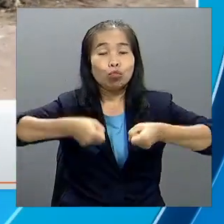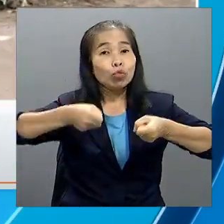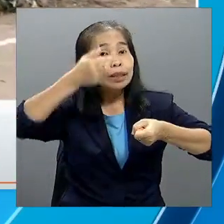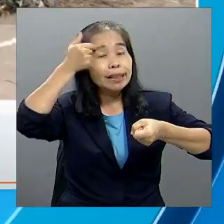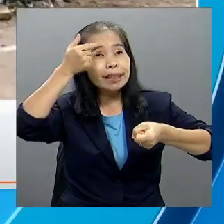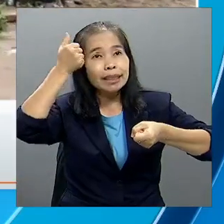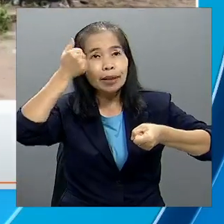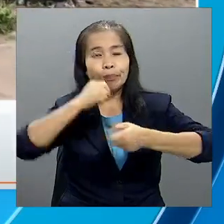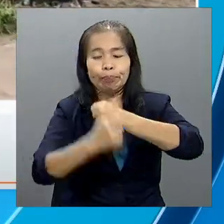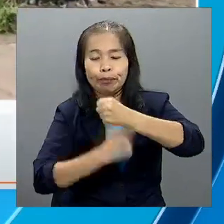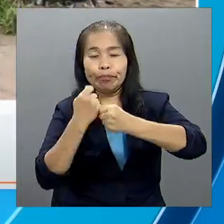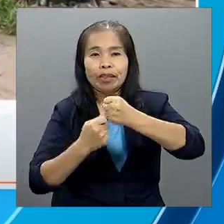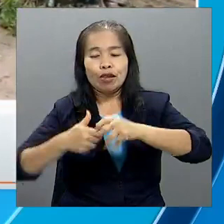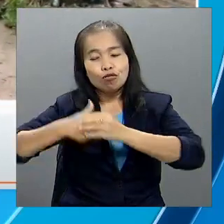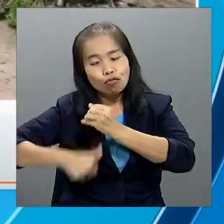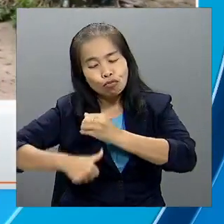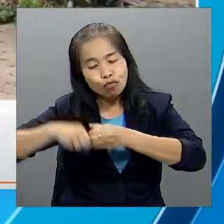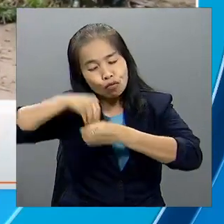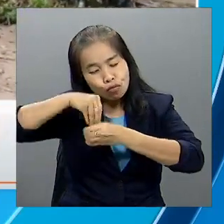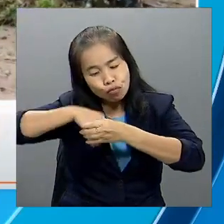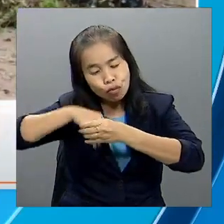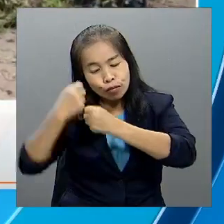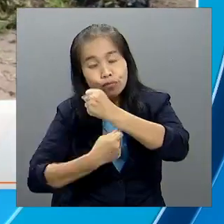คือถ่ายทีก็มัดไว้ทีอะไรเงี้ยนะคะค ่ ะ